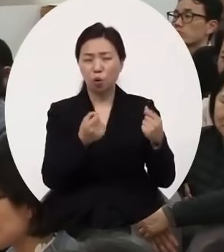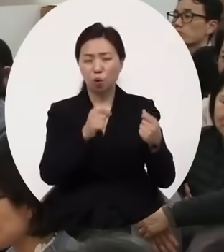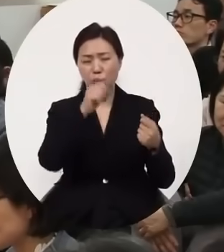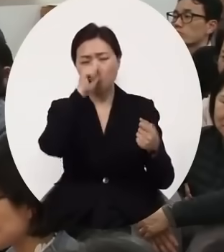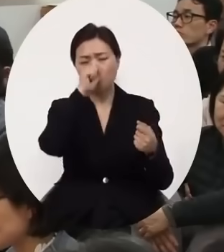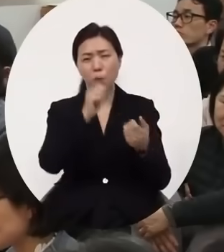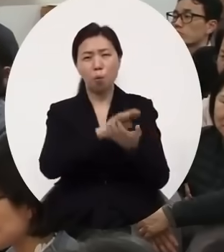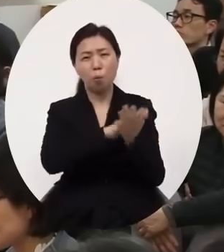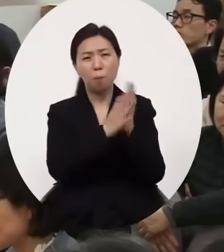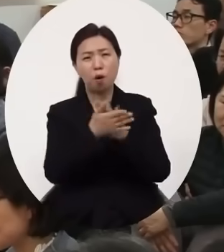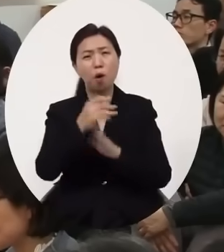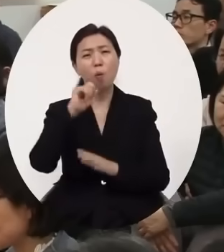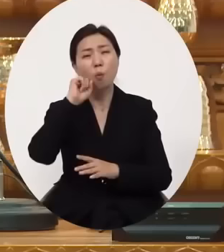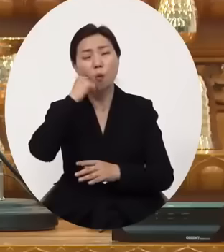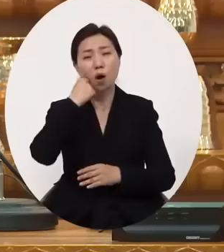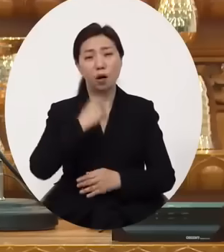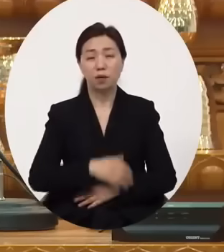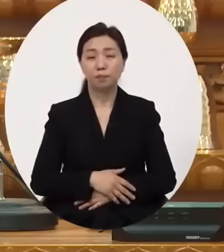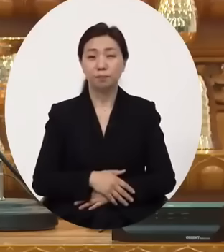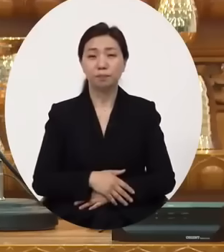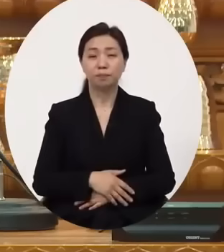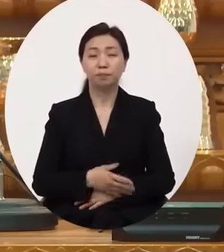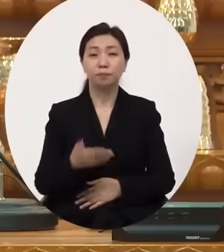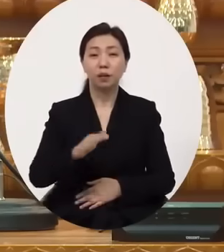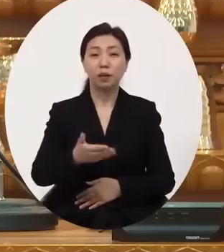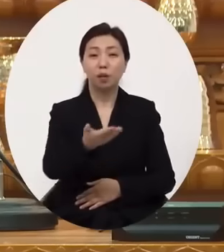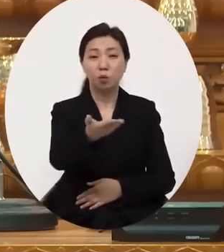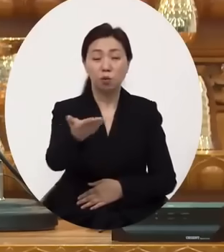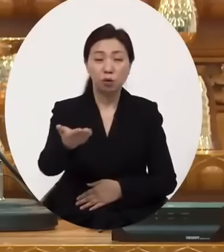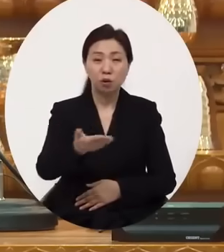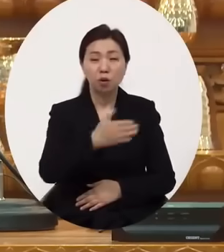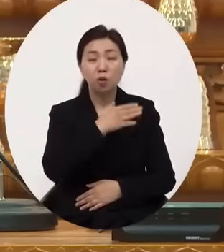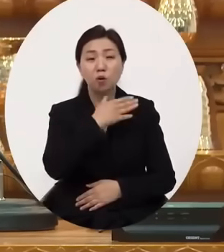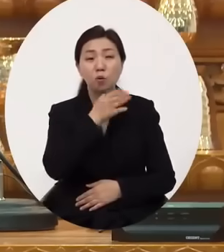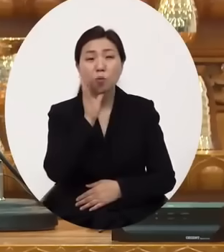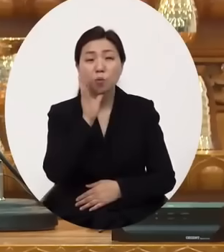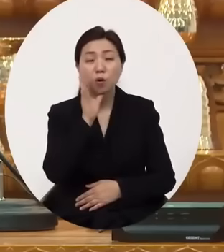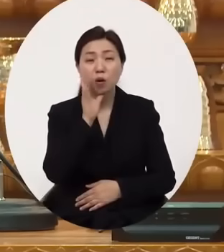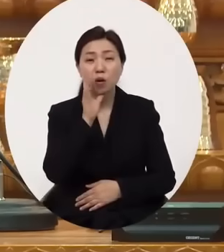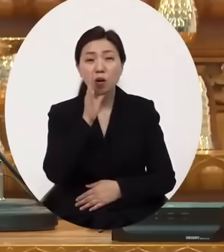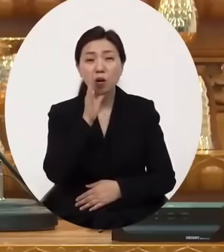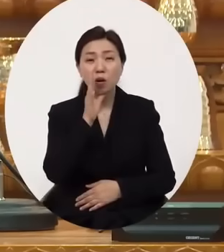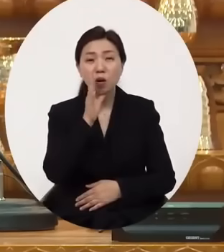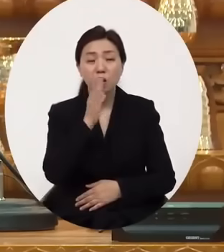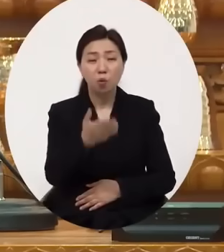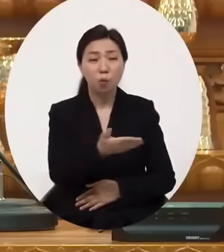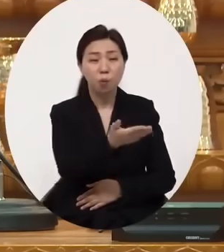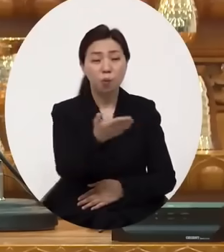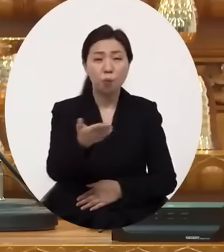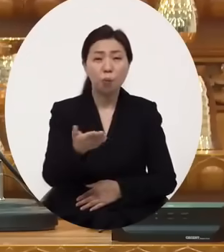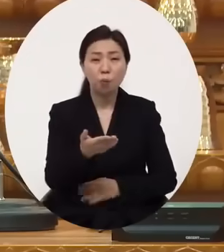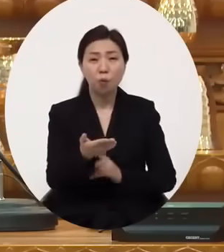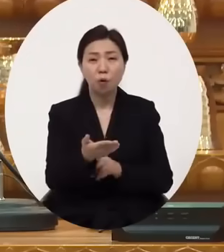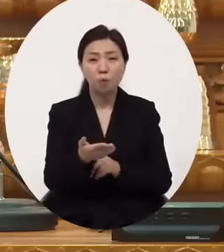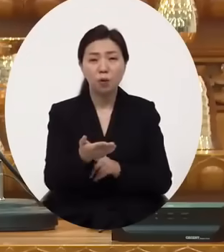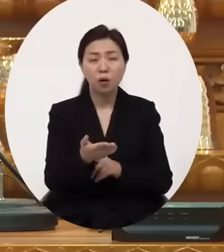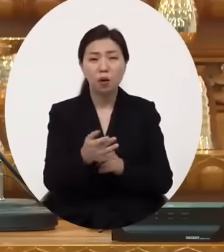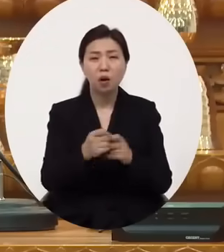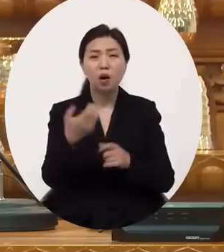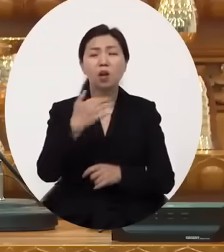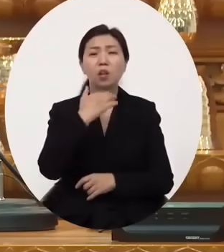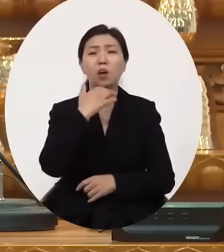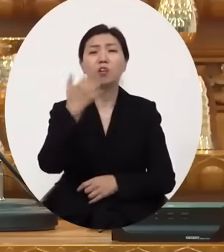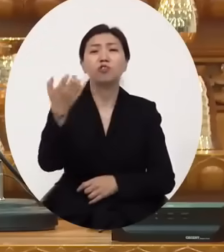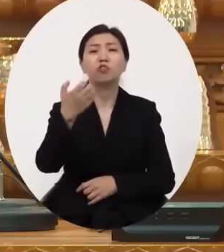좋아질 수는 없고. 근데 우리 지금 보살님들, 노보살님들 지금 90 하나 되는 청주보살님